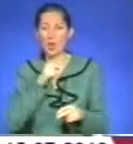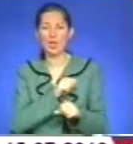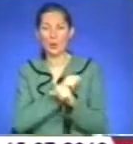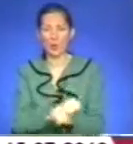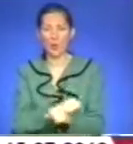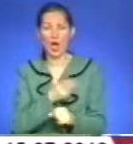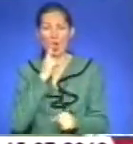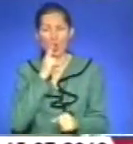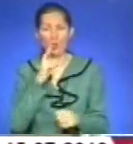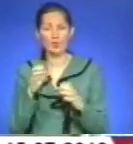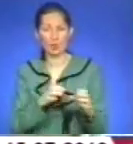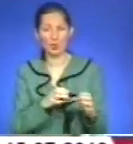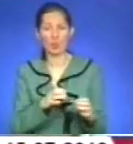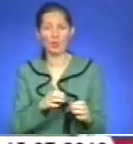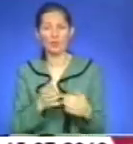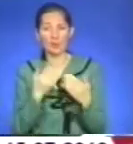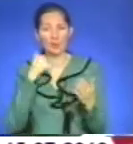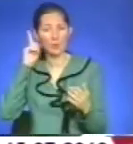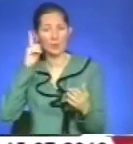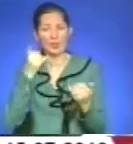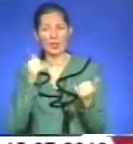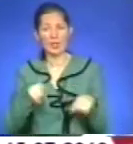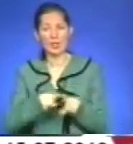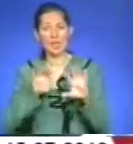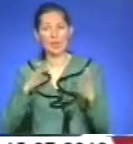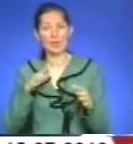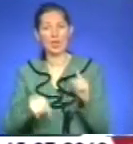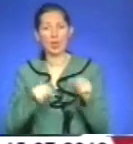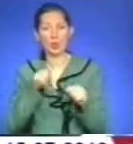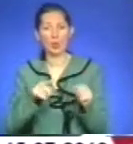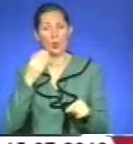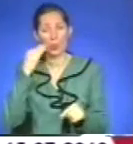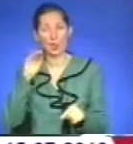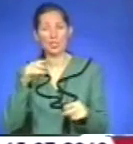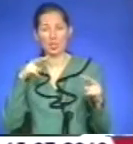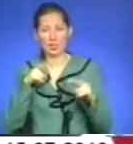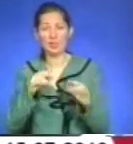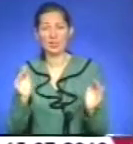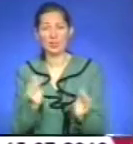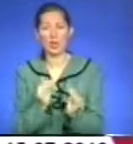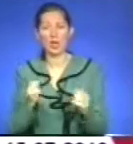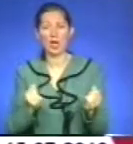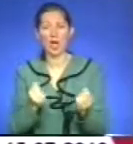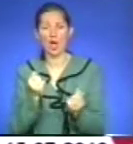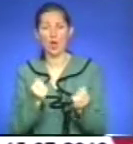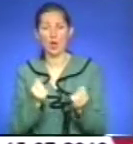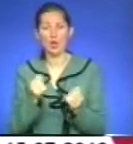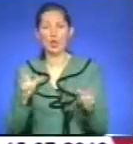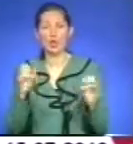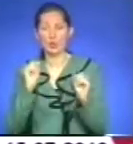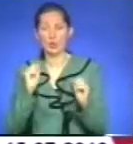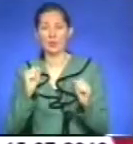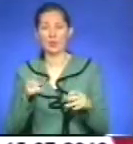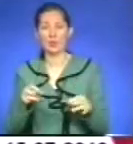мобільному телефоні, нині такі випадки трапляються рідко. Про поліпшення свідчить і зменшення дорожньо-транспортних пригод громадського